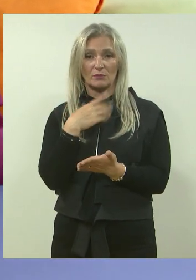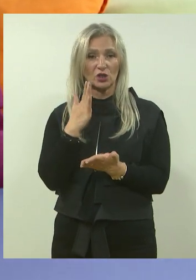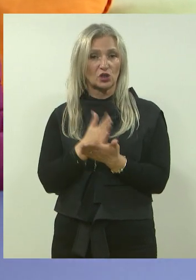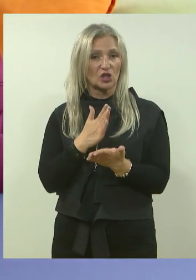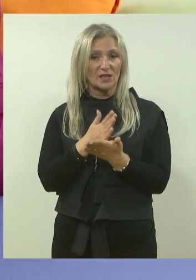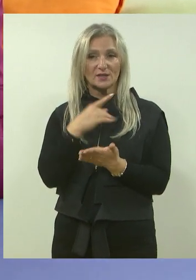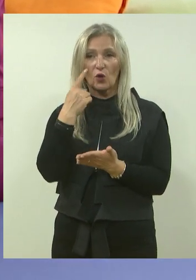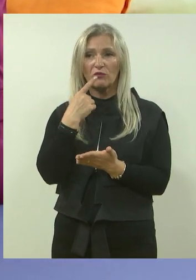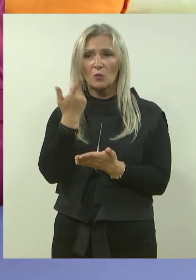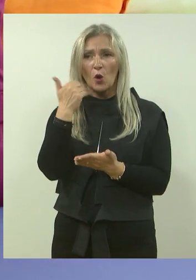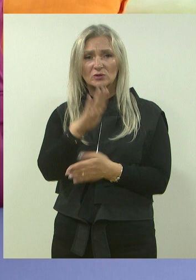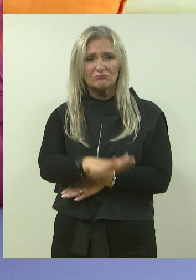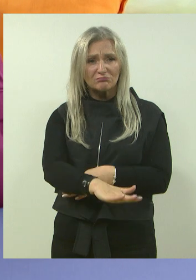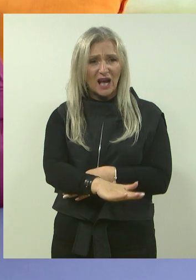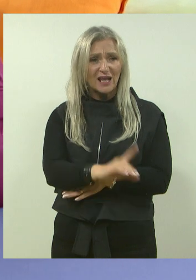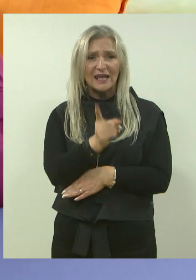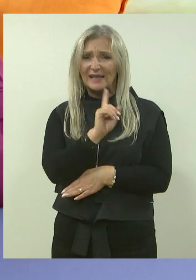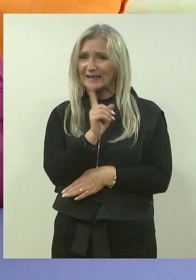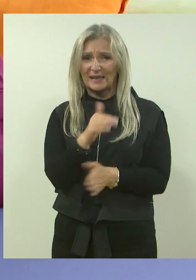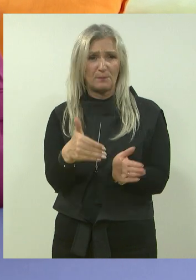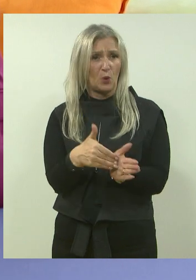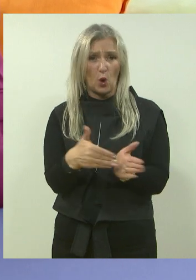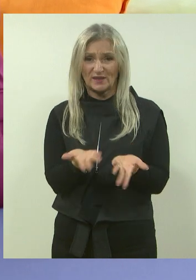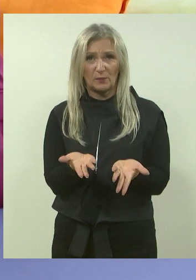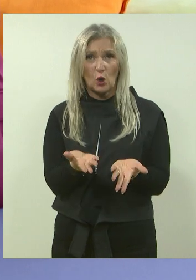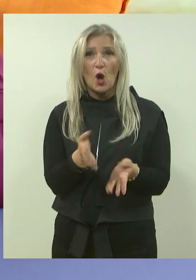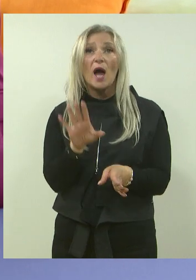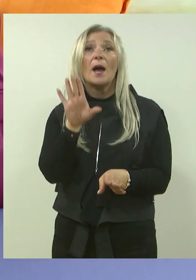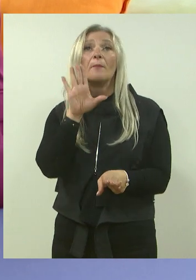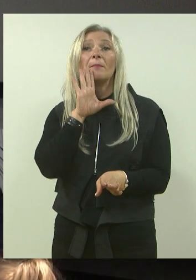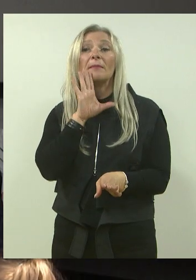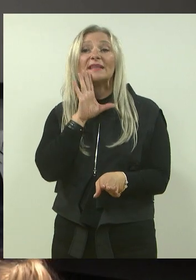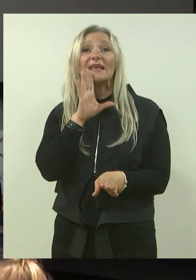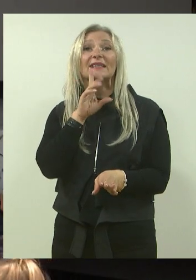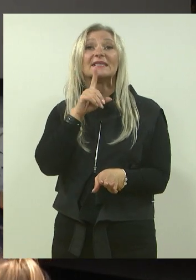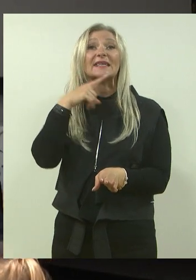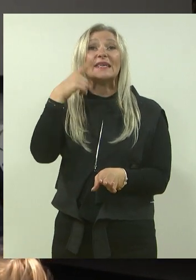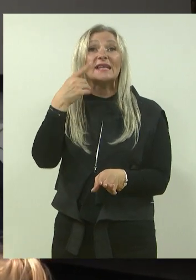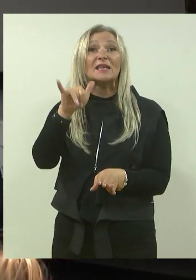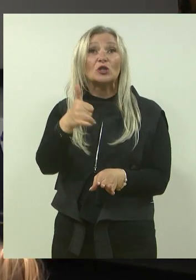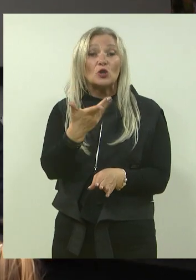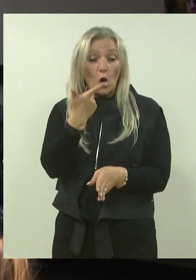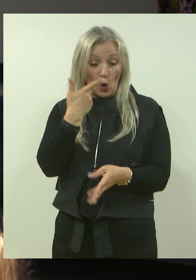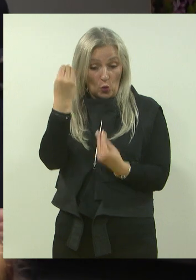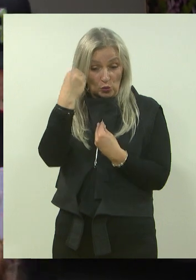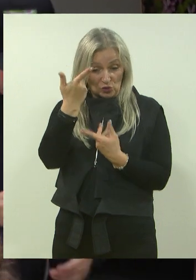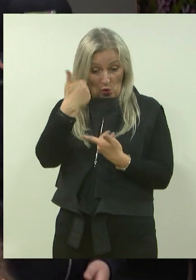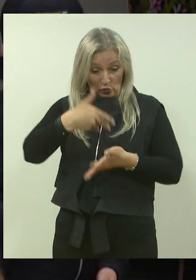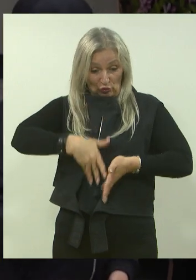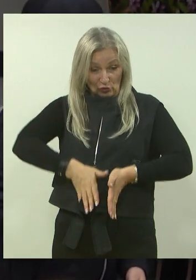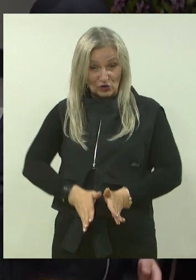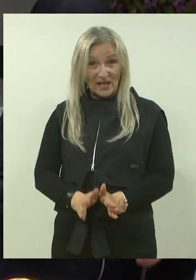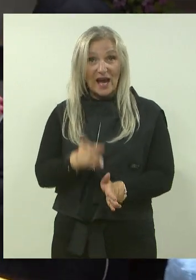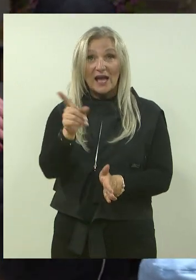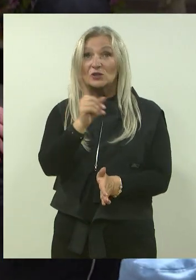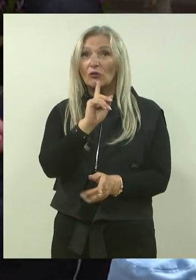od najranije dobi, jer materinski jezik je zapravo ono što učimo rođenjem od svojih roditelja. Ne mora to nužno